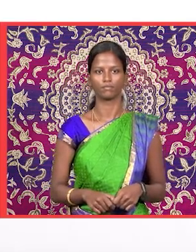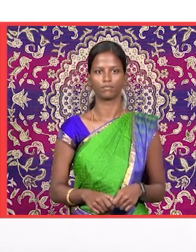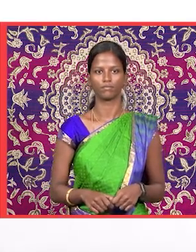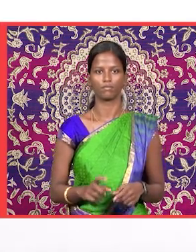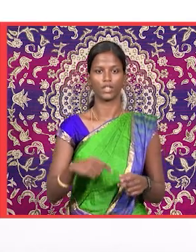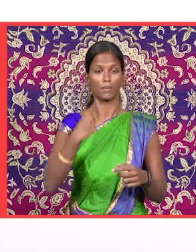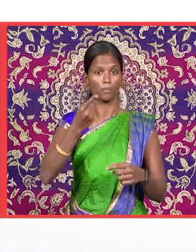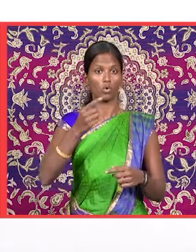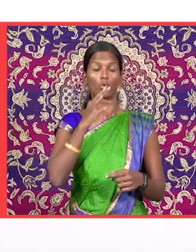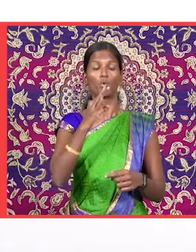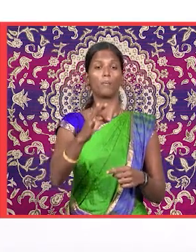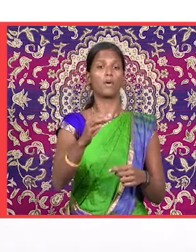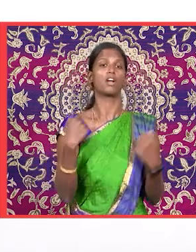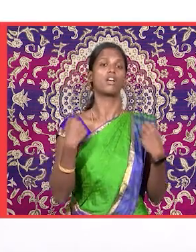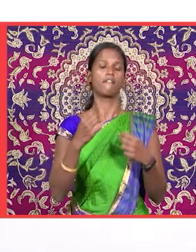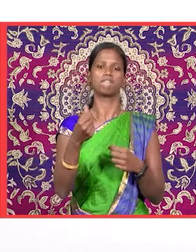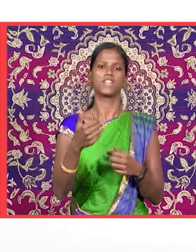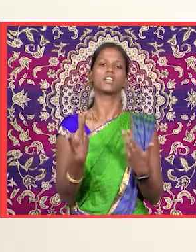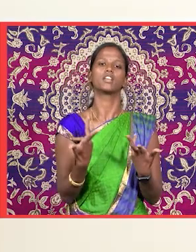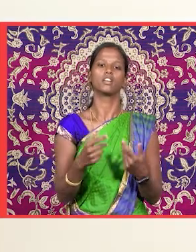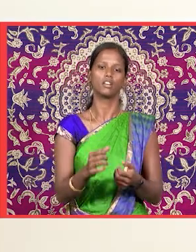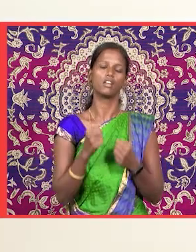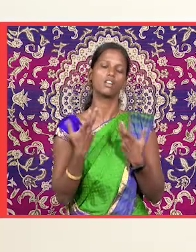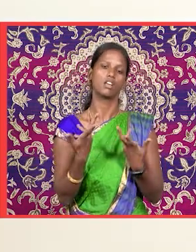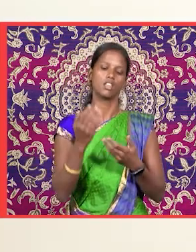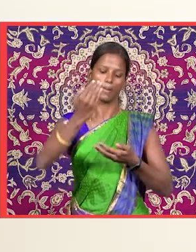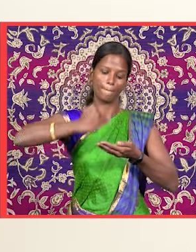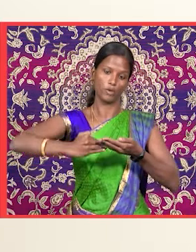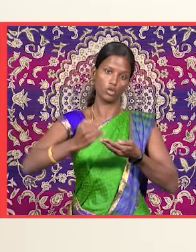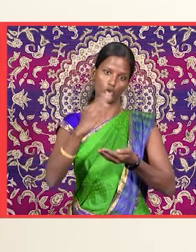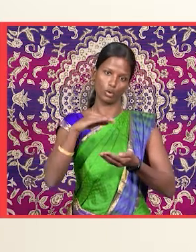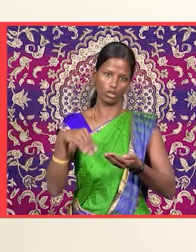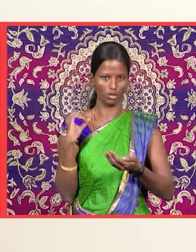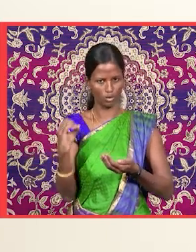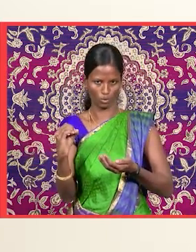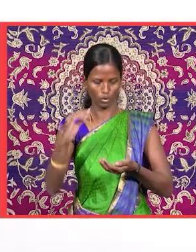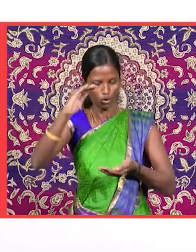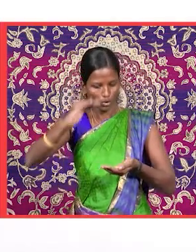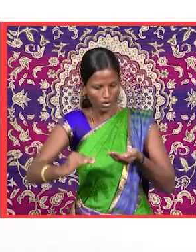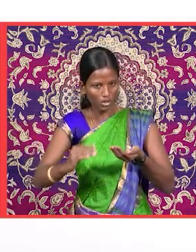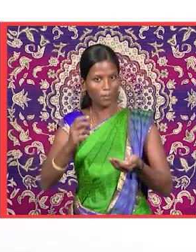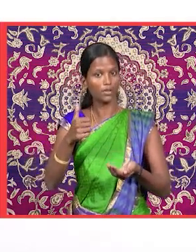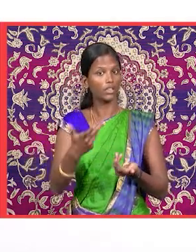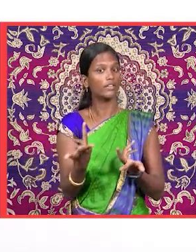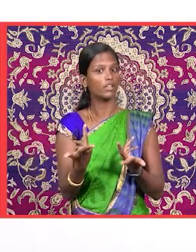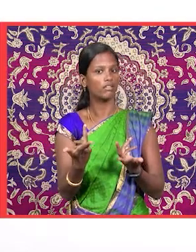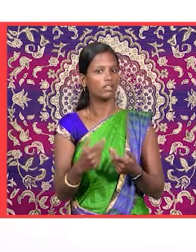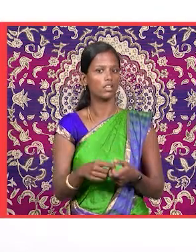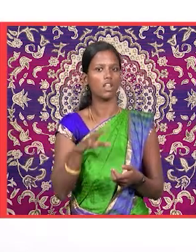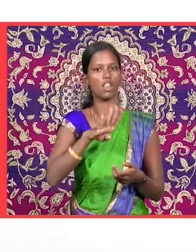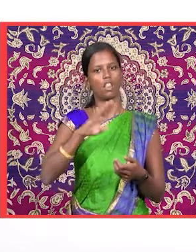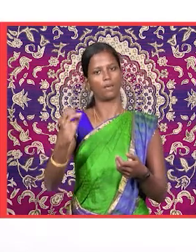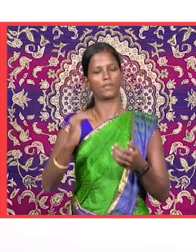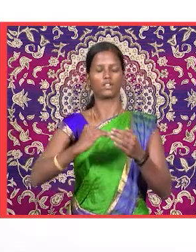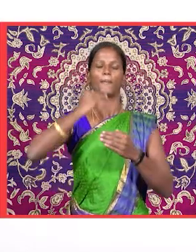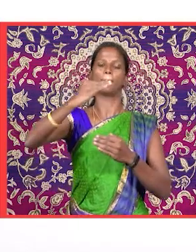இப்போ அதோடைய அசல் விலை நம்ம பகுதியில் எழுதுகிறோம். எவ்வளோ பார்த்தீங்கன்னா ₹90. சரிங்களா?